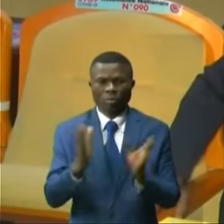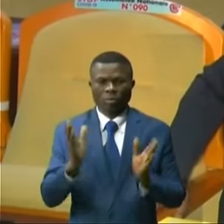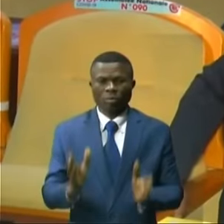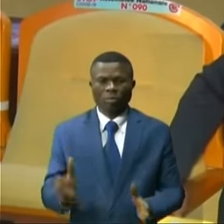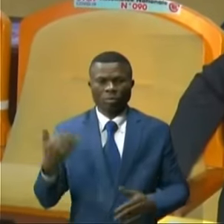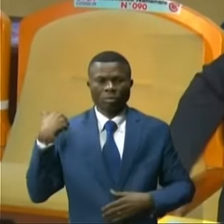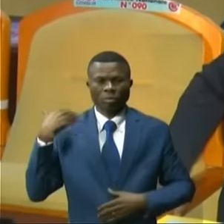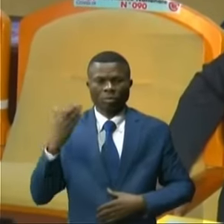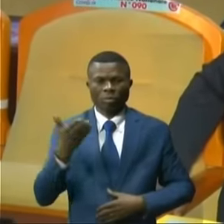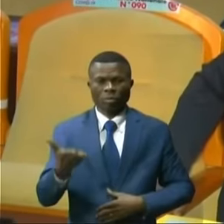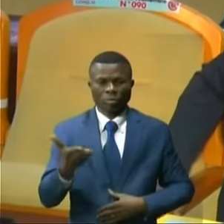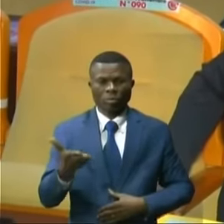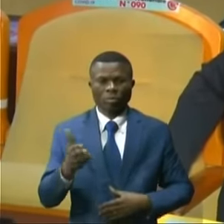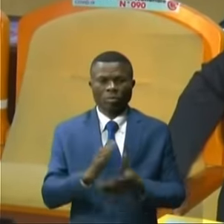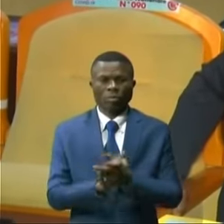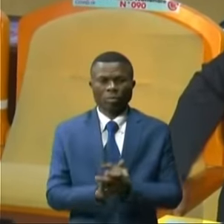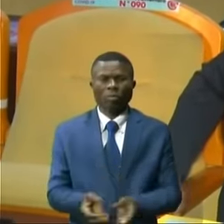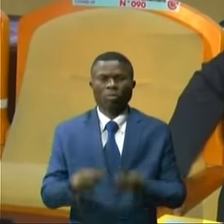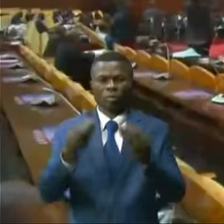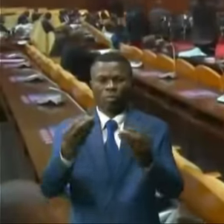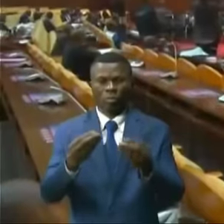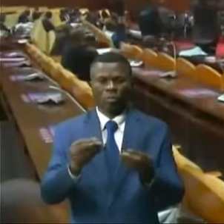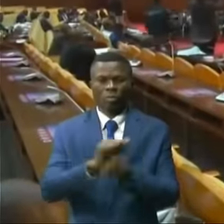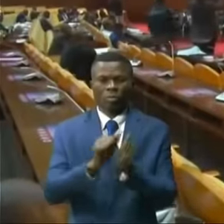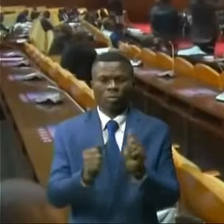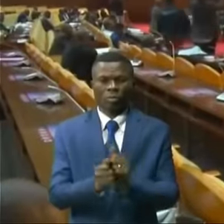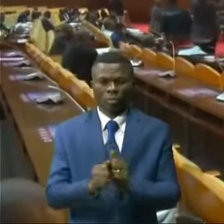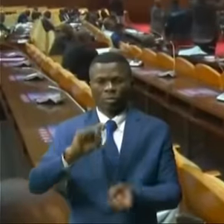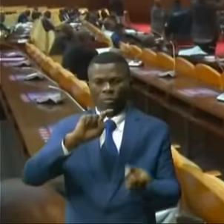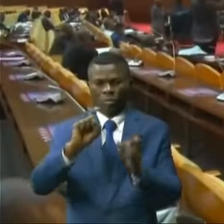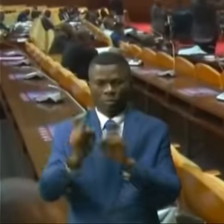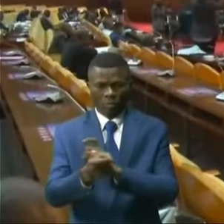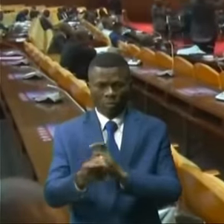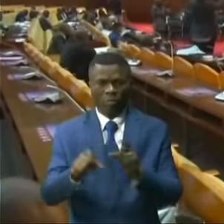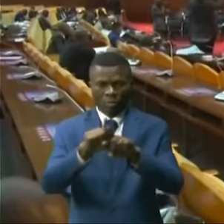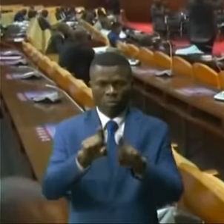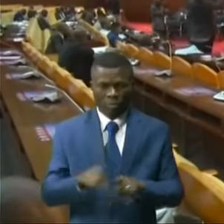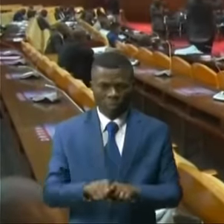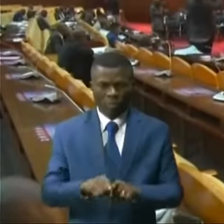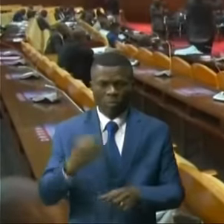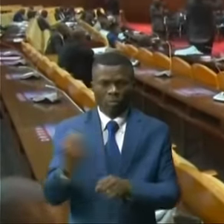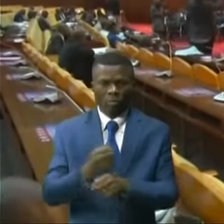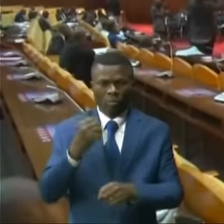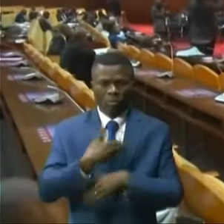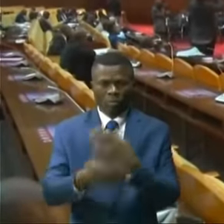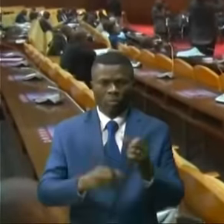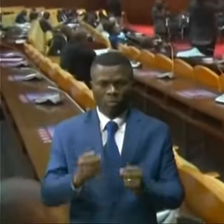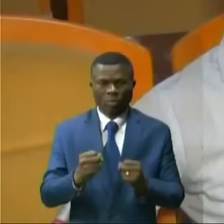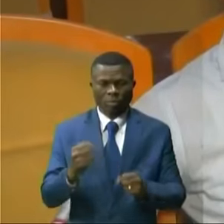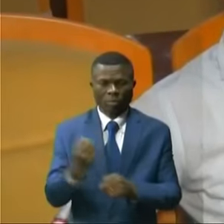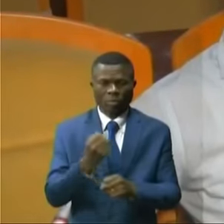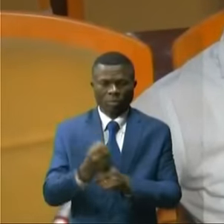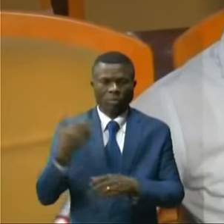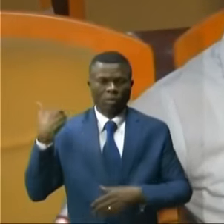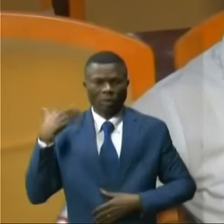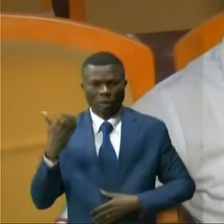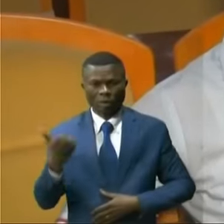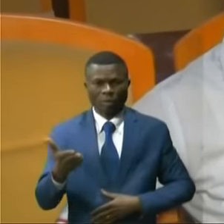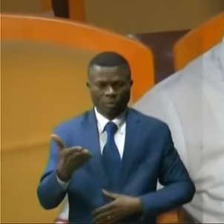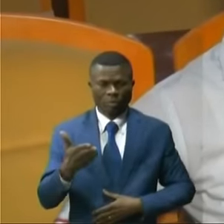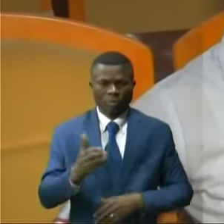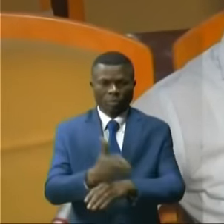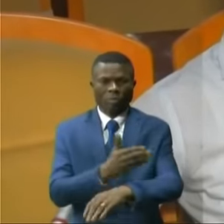des services publics de l'État qui apportent des incitations au changement ainsi que le fonctionnement efficace des services publics des